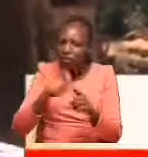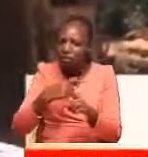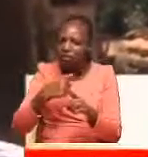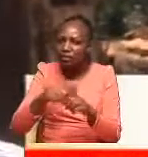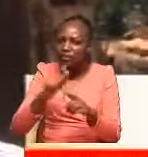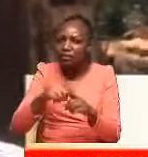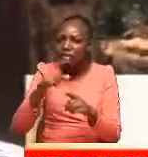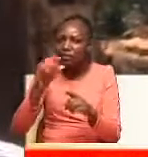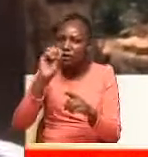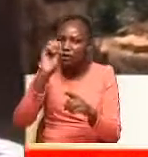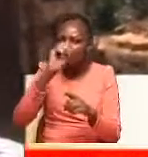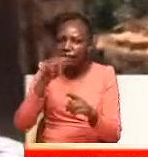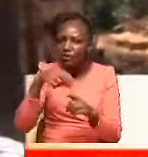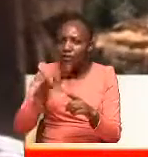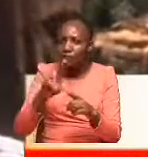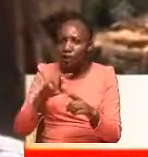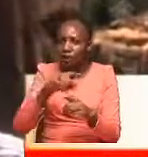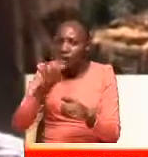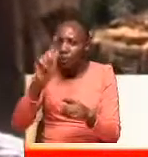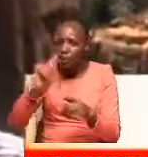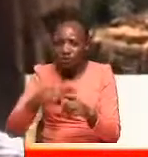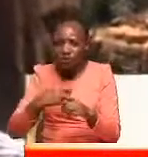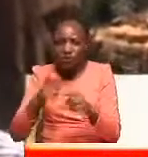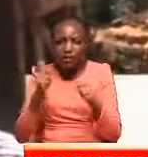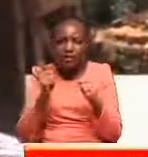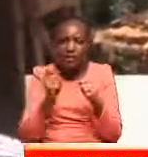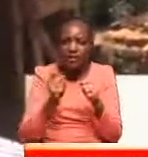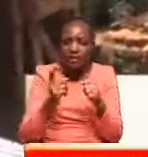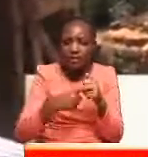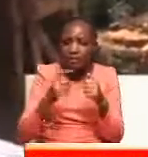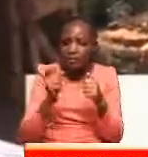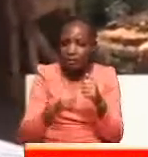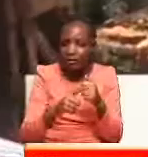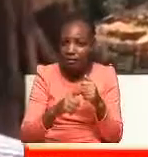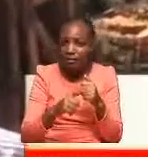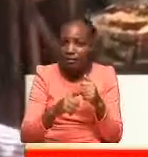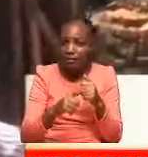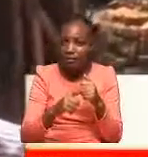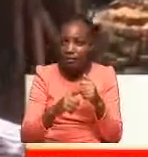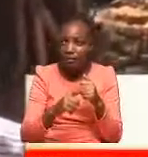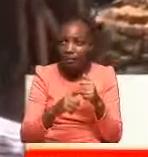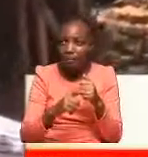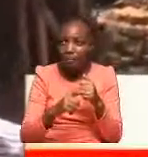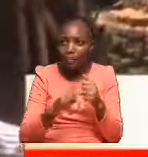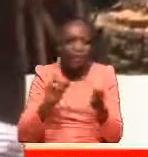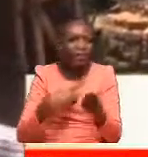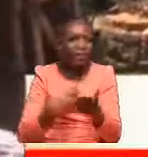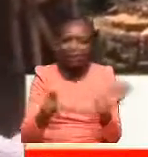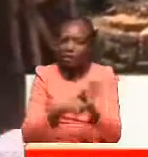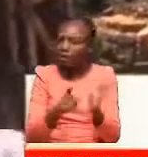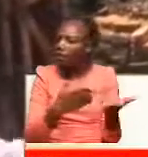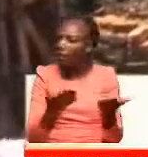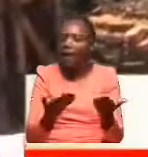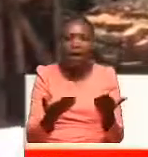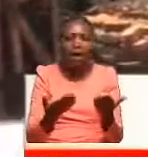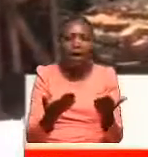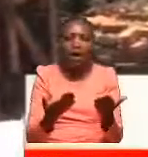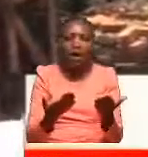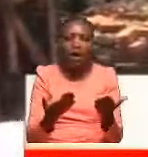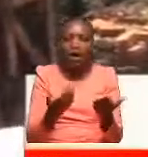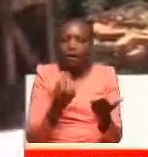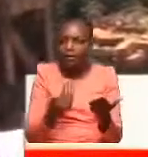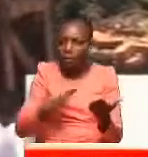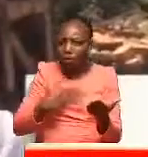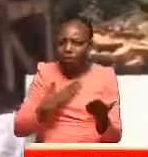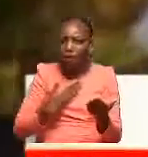rec training for 6 months. Yeye alikuwa na hatili na sheria ya kuarrest mtu ama nini. Yeye alikuwa anapambana na uhalifu wa Al-Shabaab